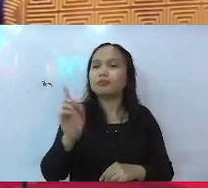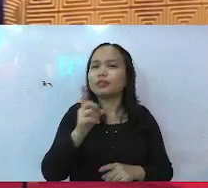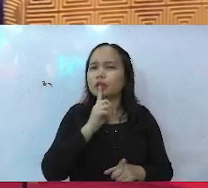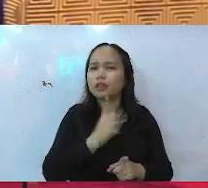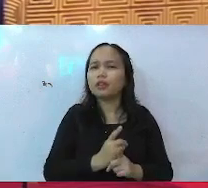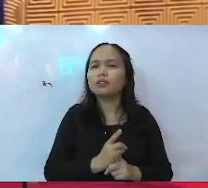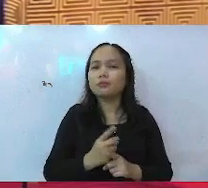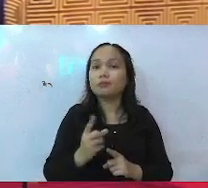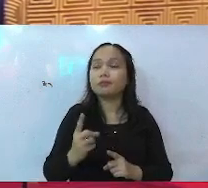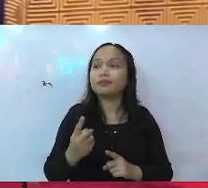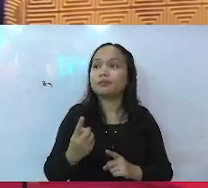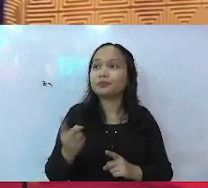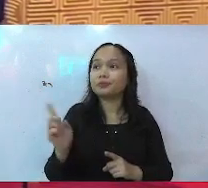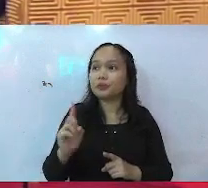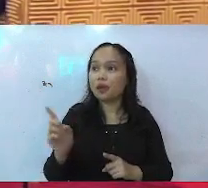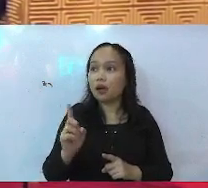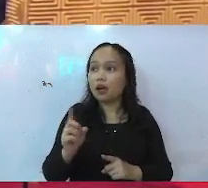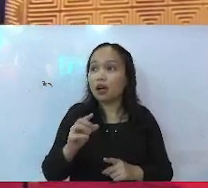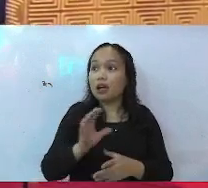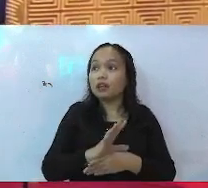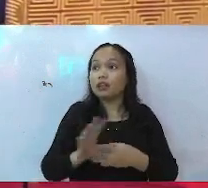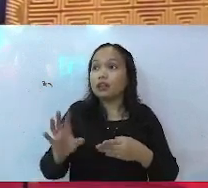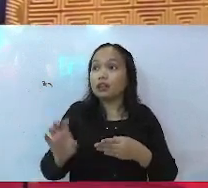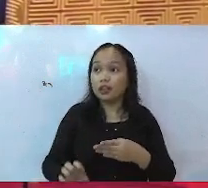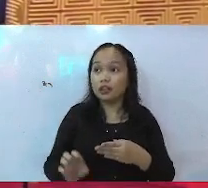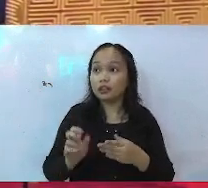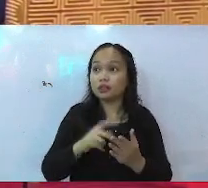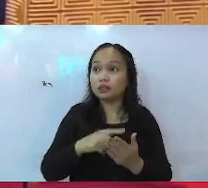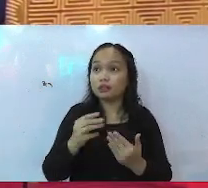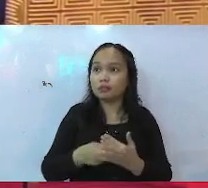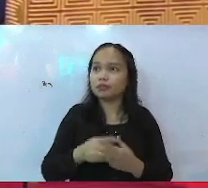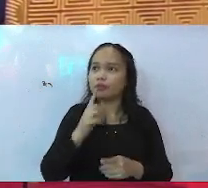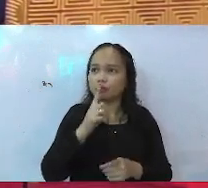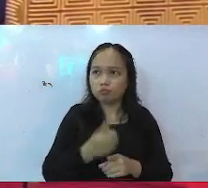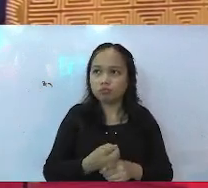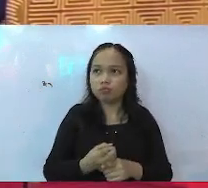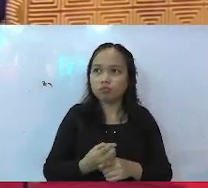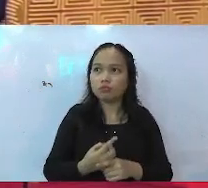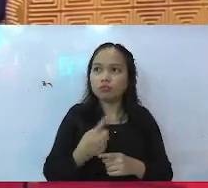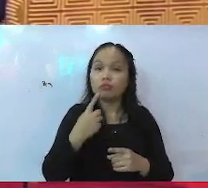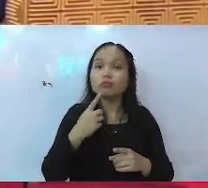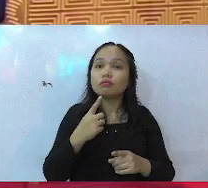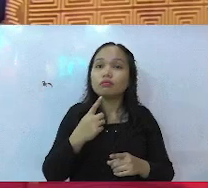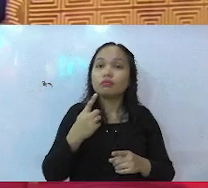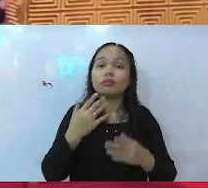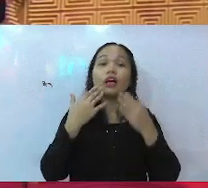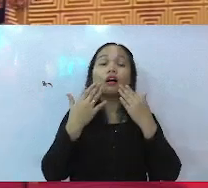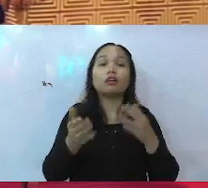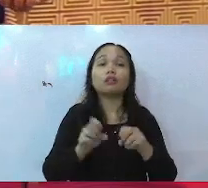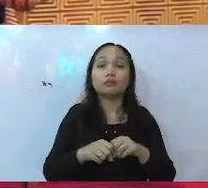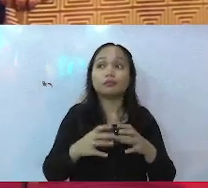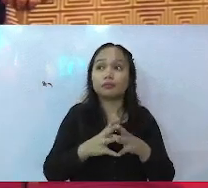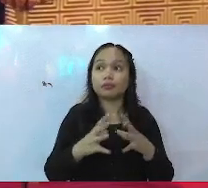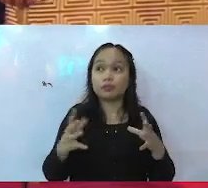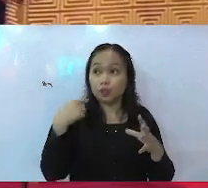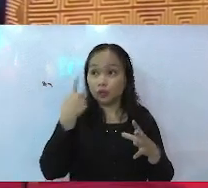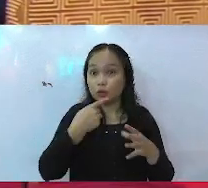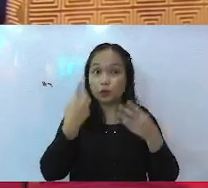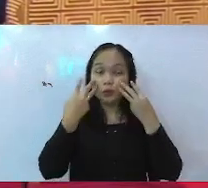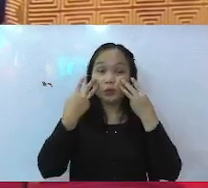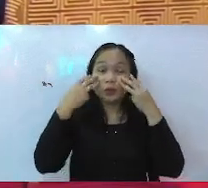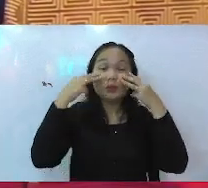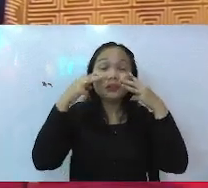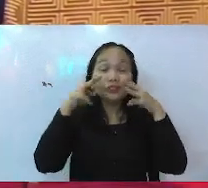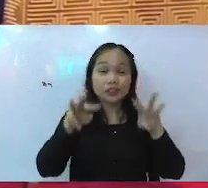Pagtatapos natin sa ano sa programa natin na ito no tama yung sinabi niyo kaya Maraming maraming salamat sa lahat ng sumubaybay